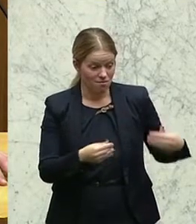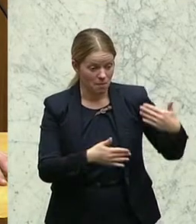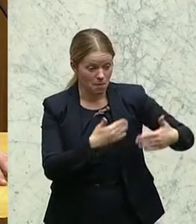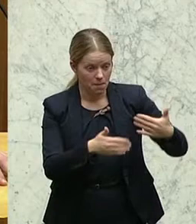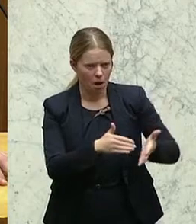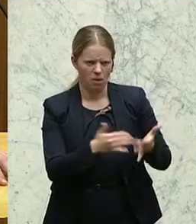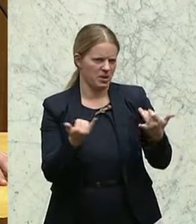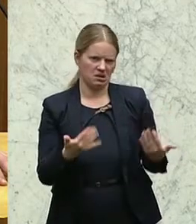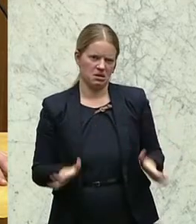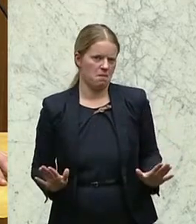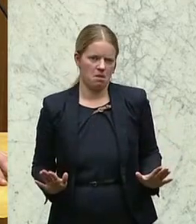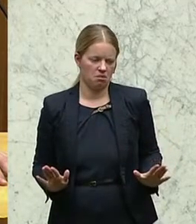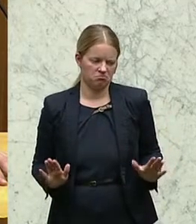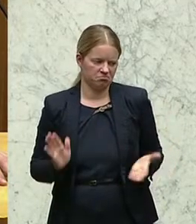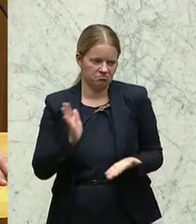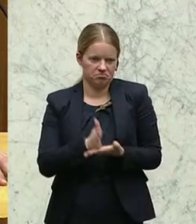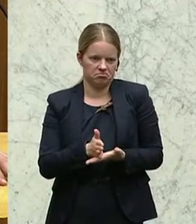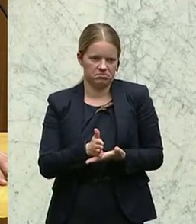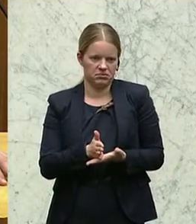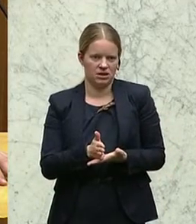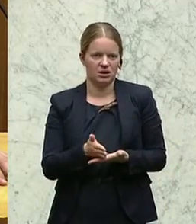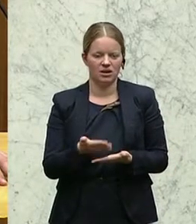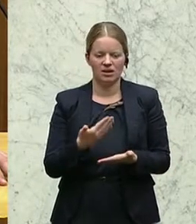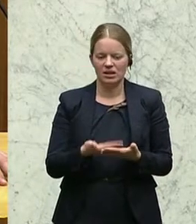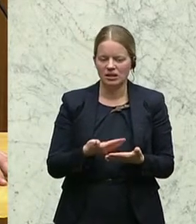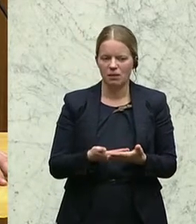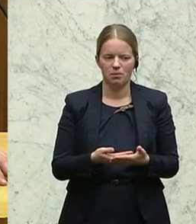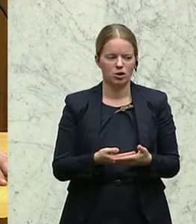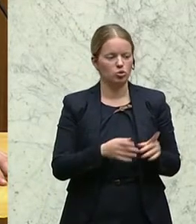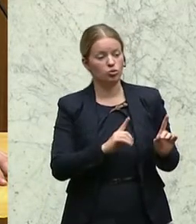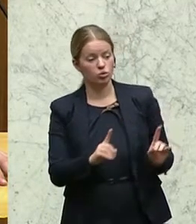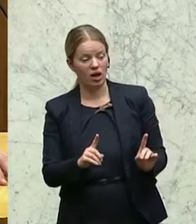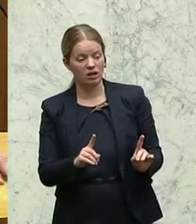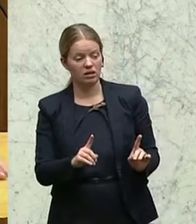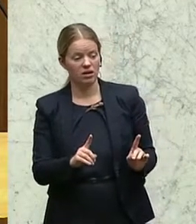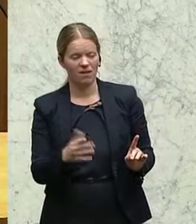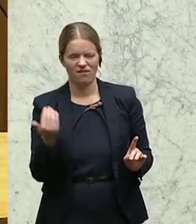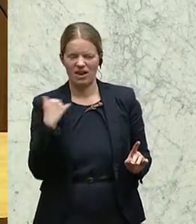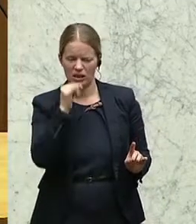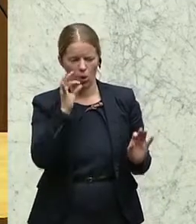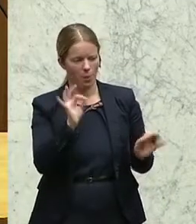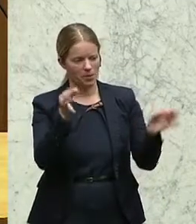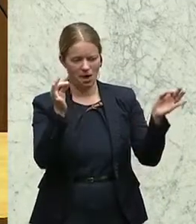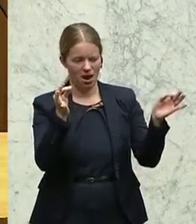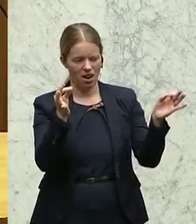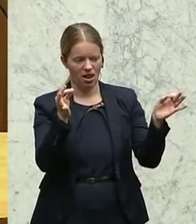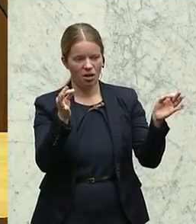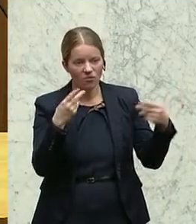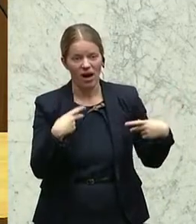mehr. Das heißt, hier wird eigentlich ein Zustand, der suboptimal ist, nur fortgeschrieben. Daher unsere Ablehnung.